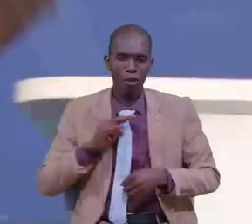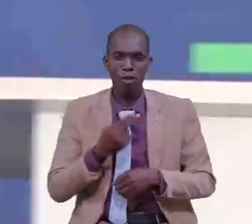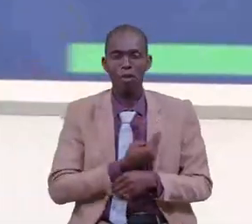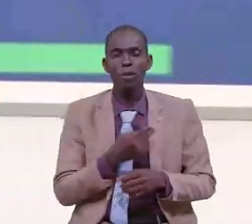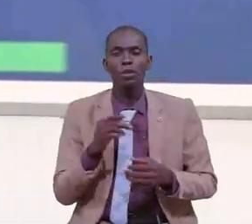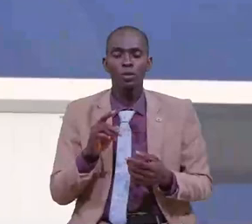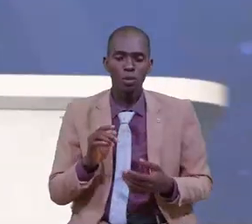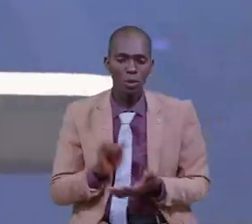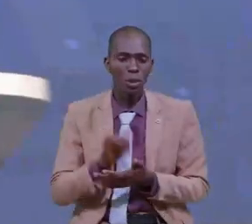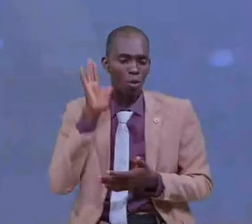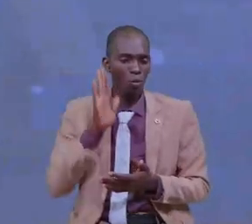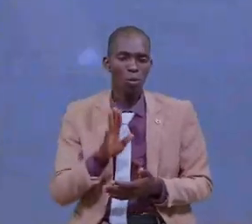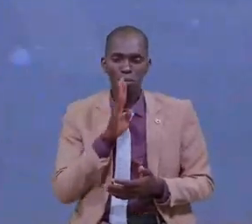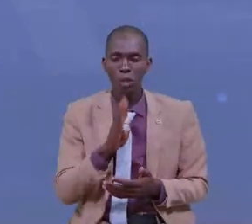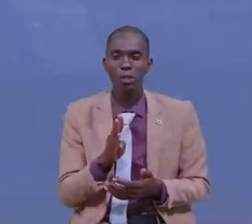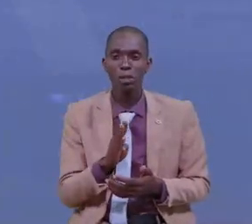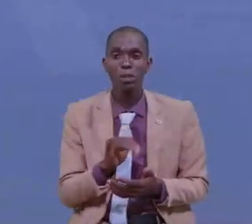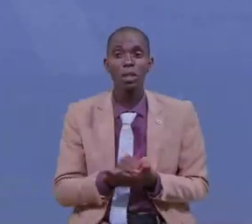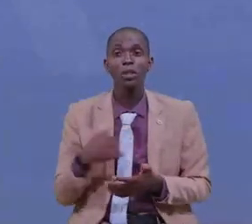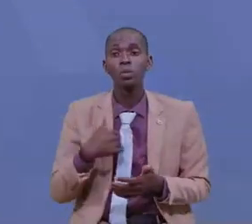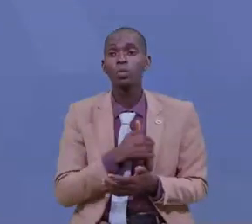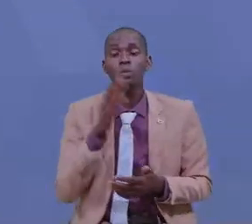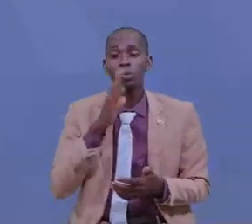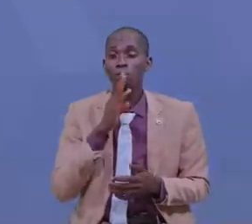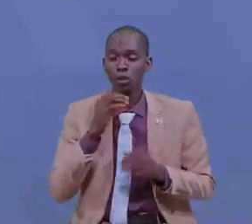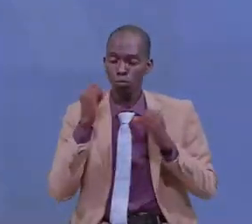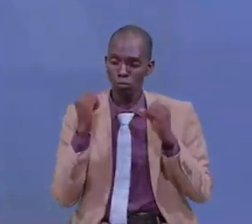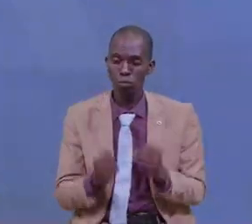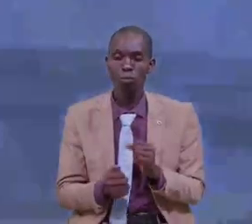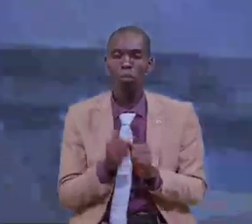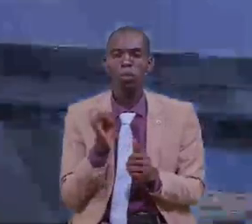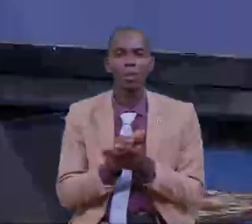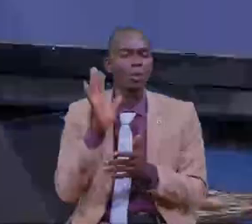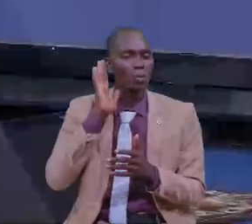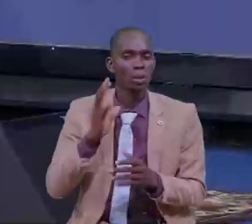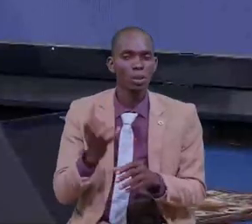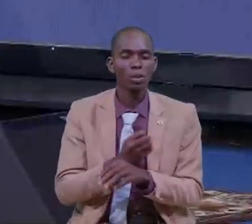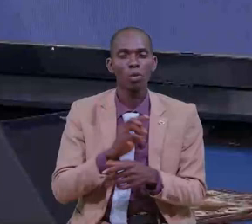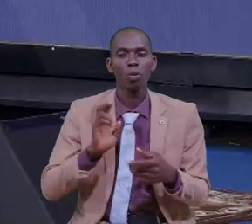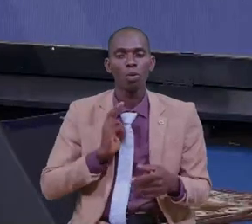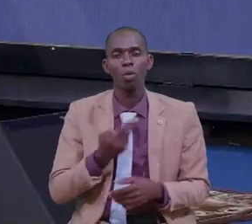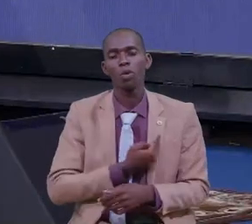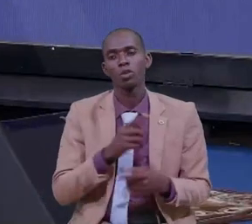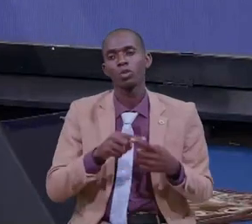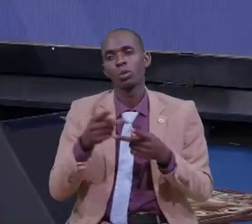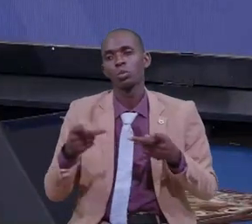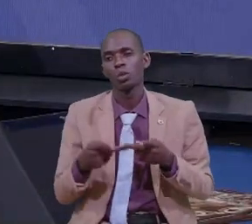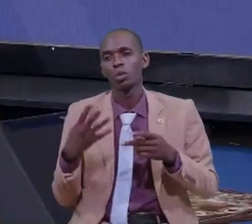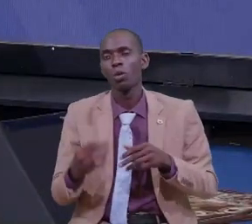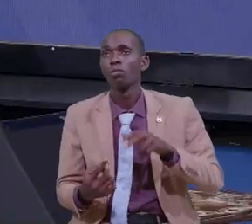qui sera fortifié pour nous amener à atteindre notre destination de champion.